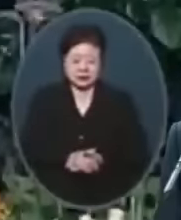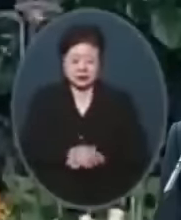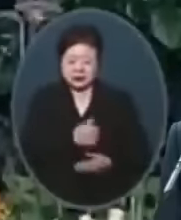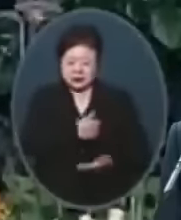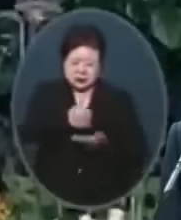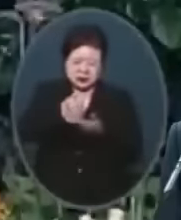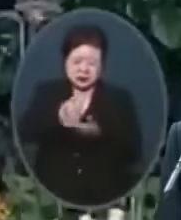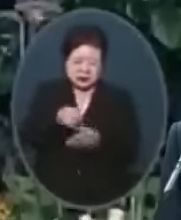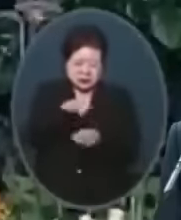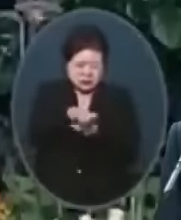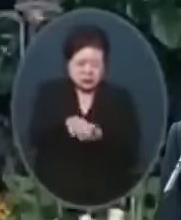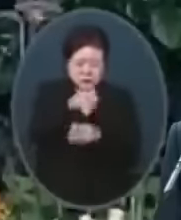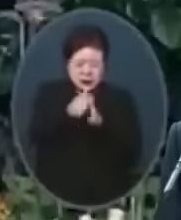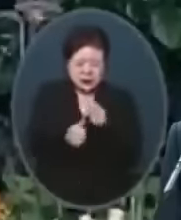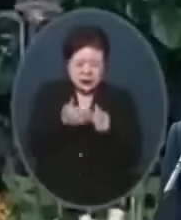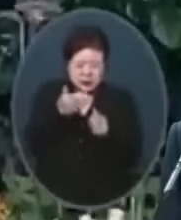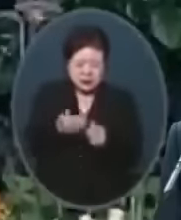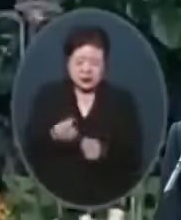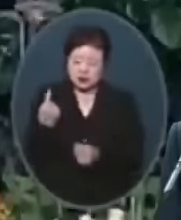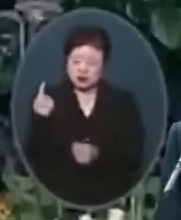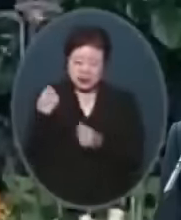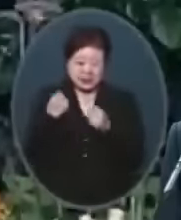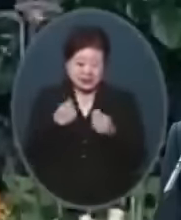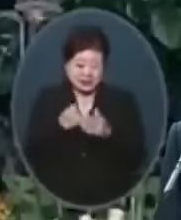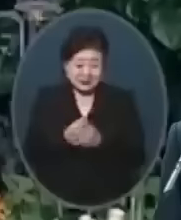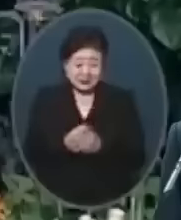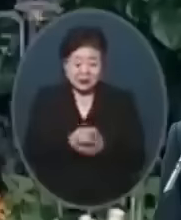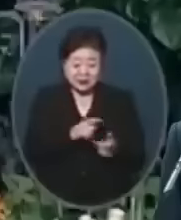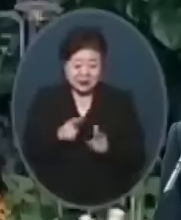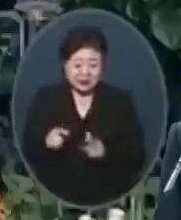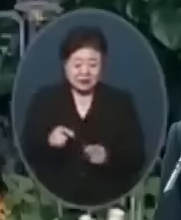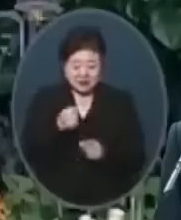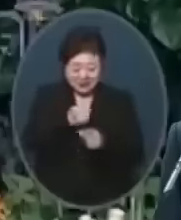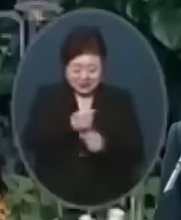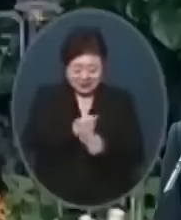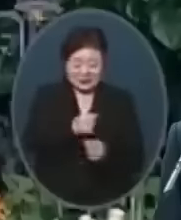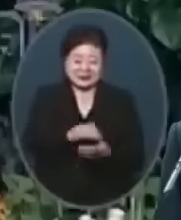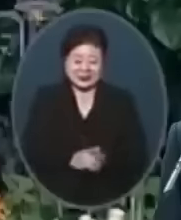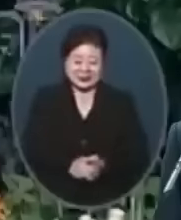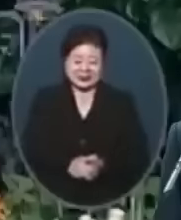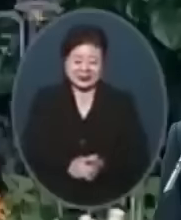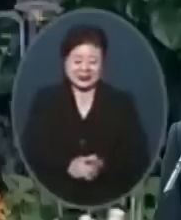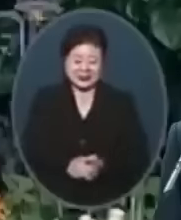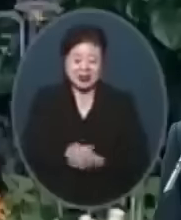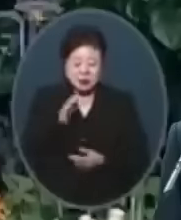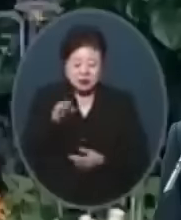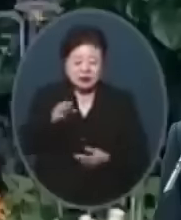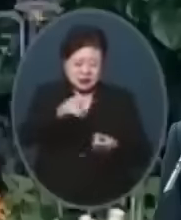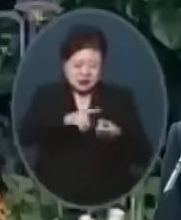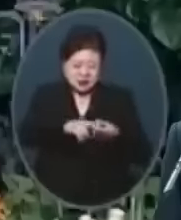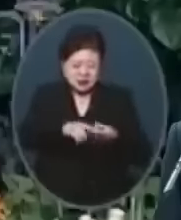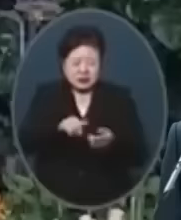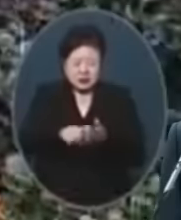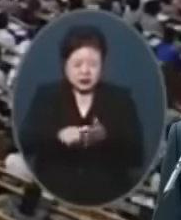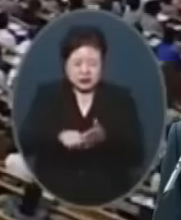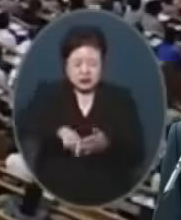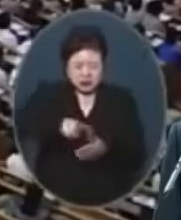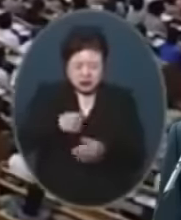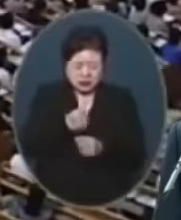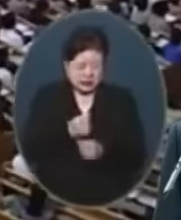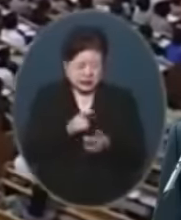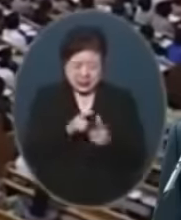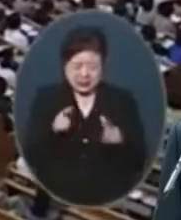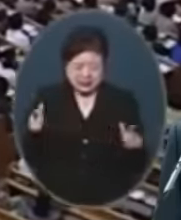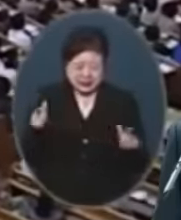신주주의로서 하나님이 배후에 계셔서 만물이 만들어졌지 물질을 그대로 스스로 만들어진